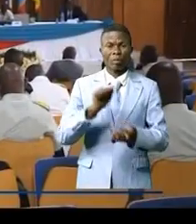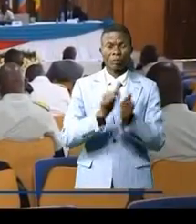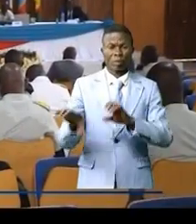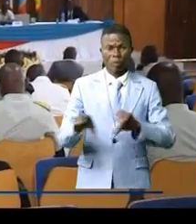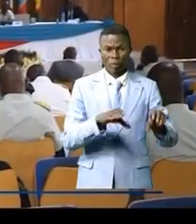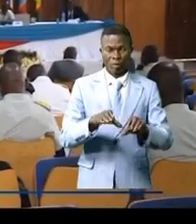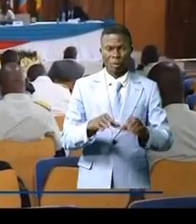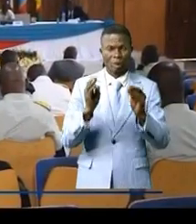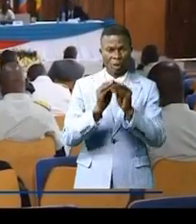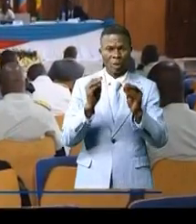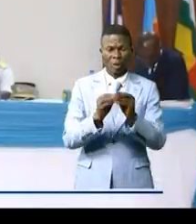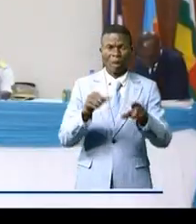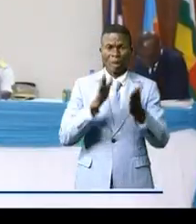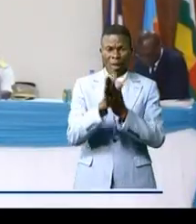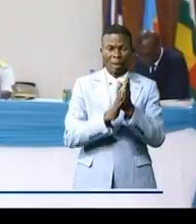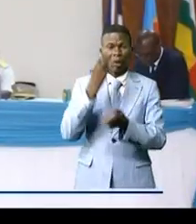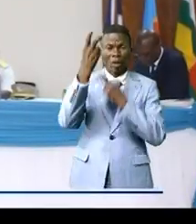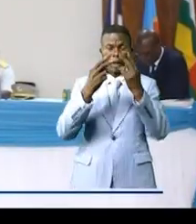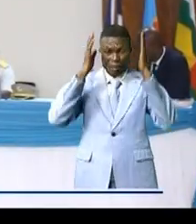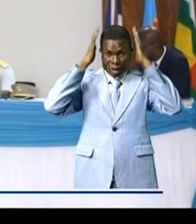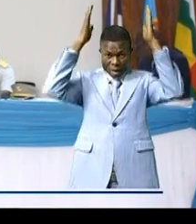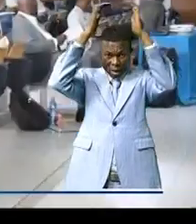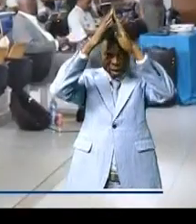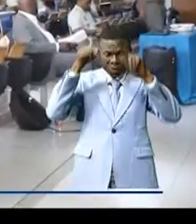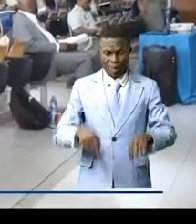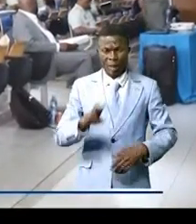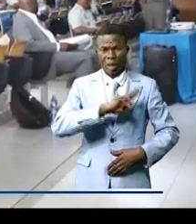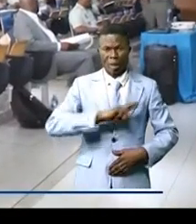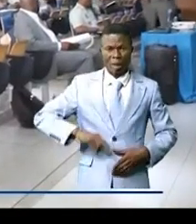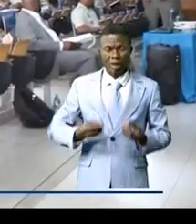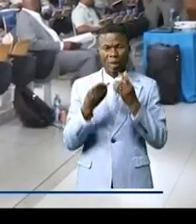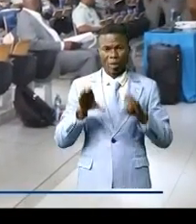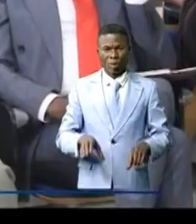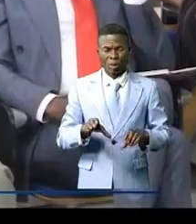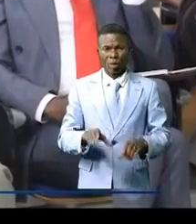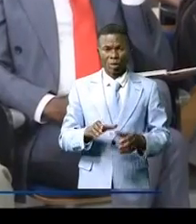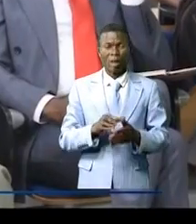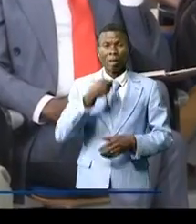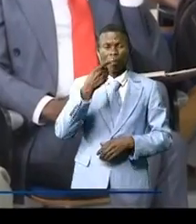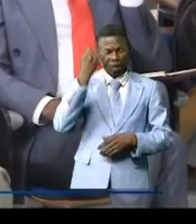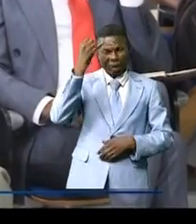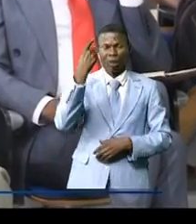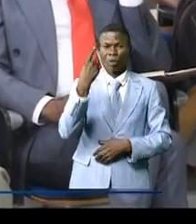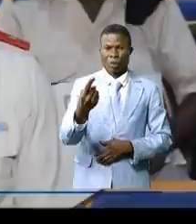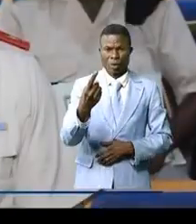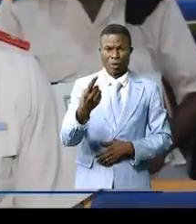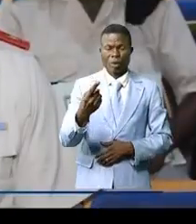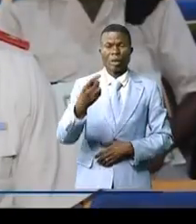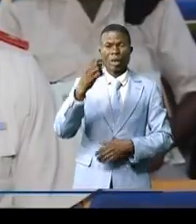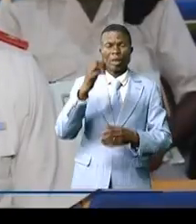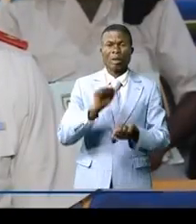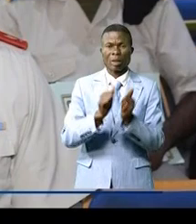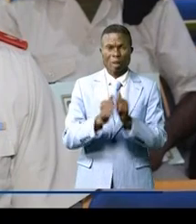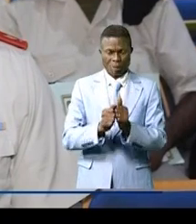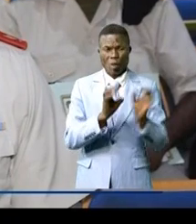de la table ronde relative à la visite papale en République démocratique du Congo ont parlé le même langage aux fins de mener à bien